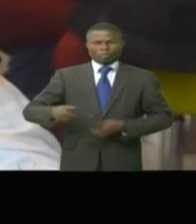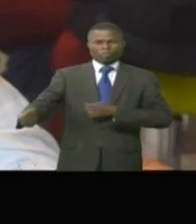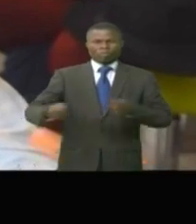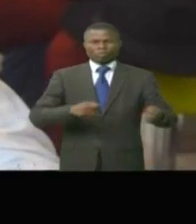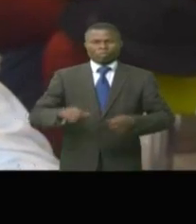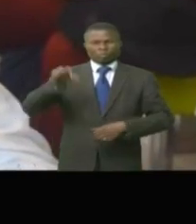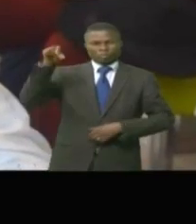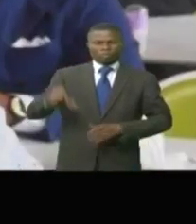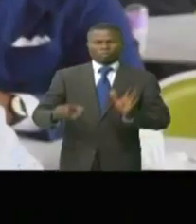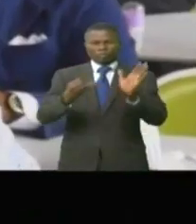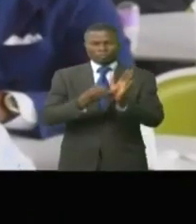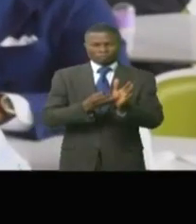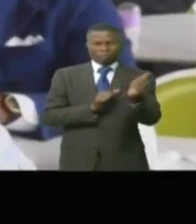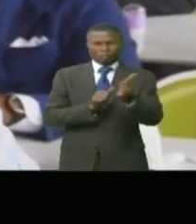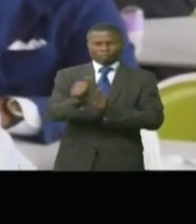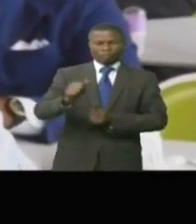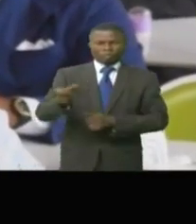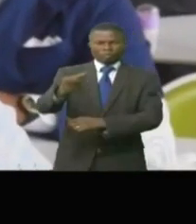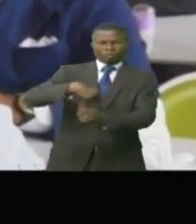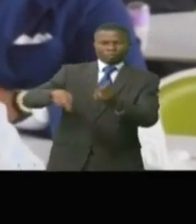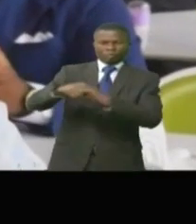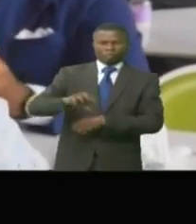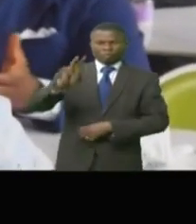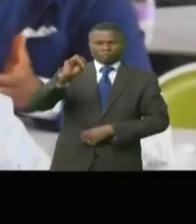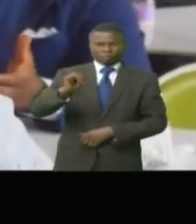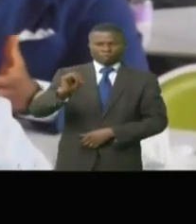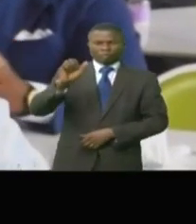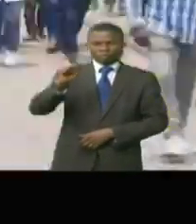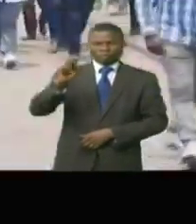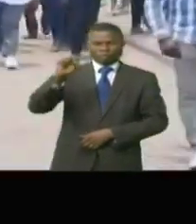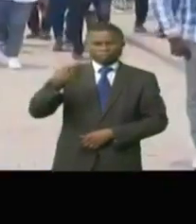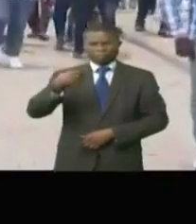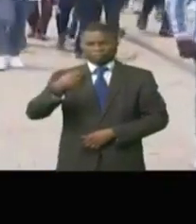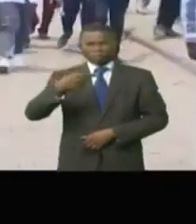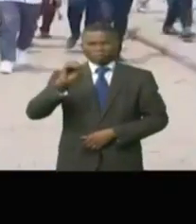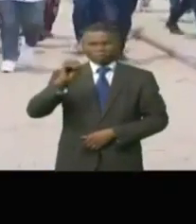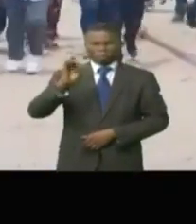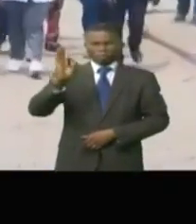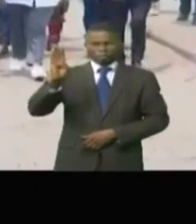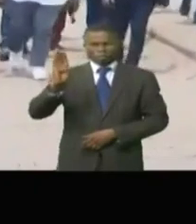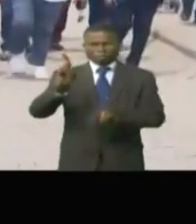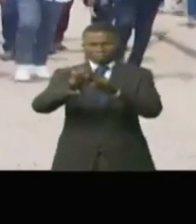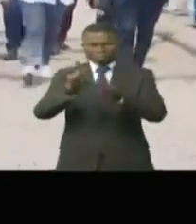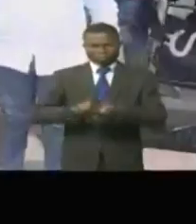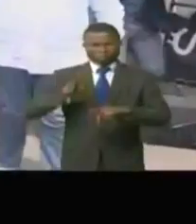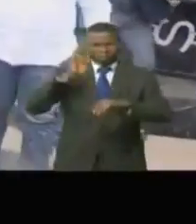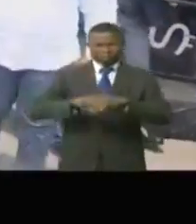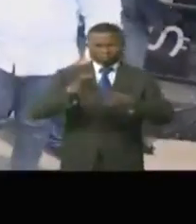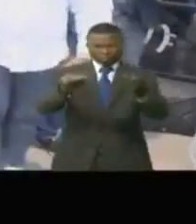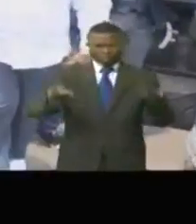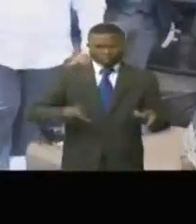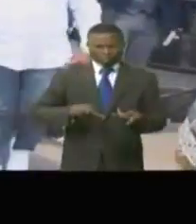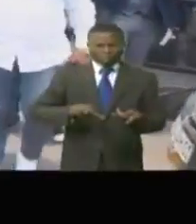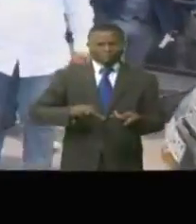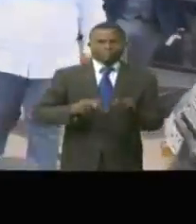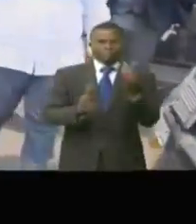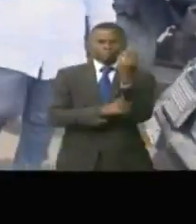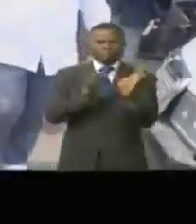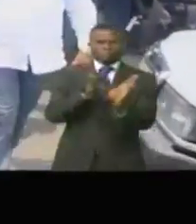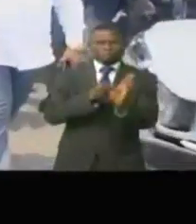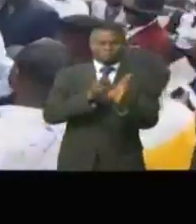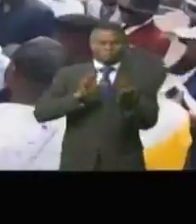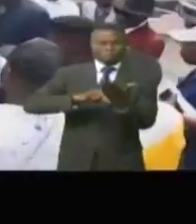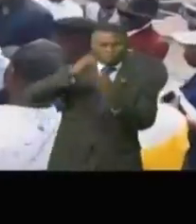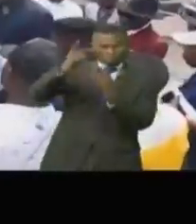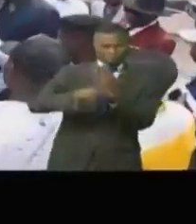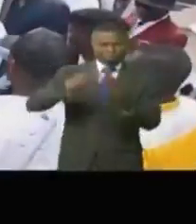7 en passant par le rond-point Mangobo et le centre pour les personnes vivant avec handicap. Arrivé à ces sites où le projet